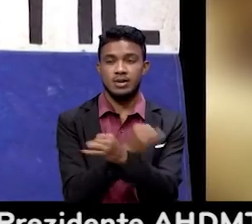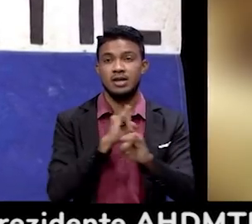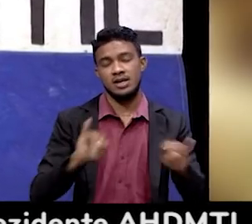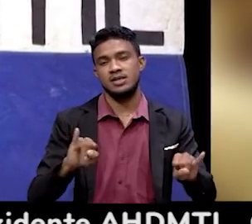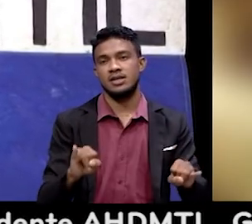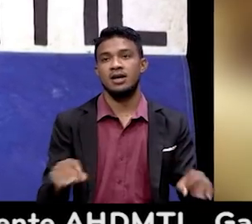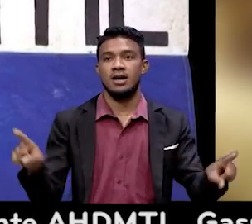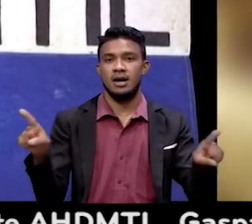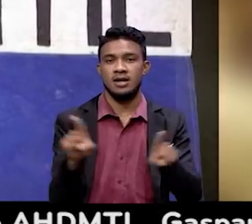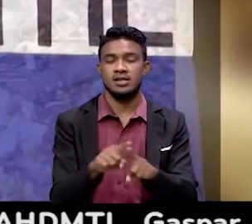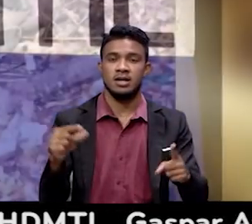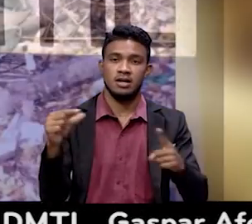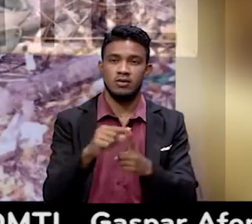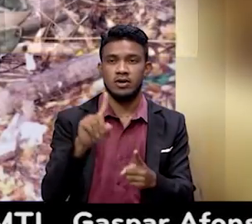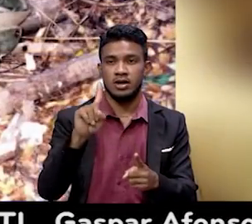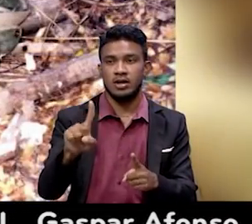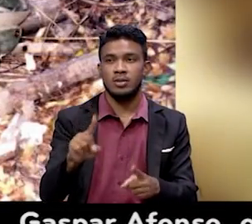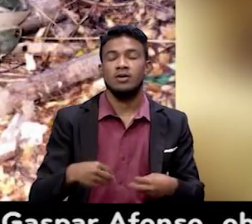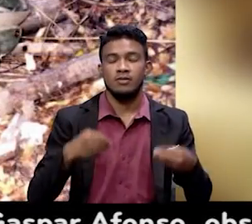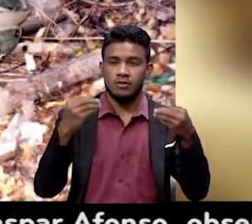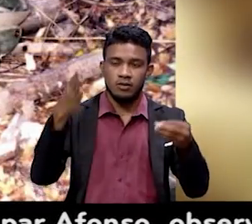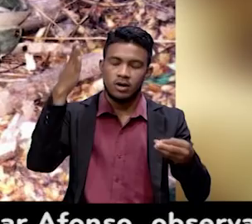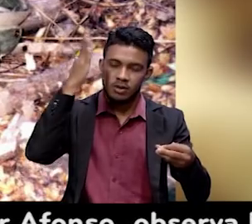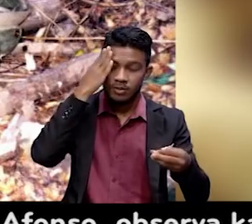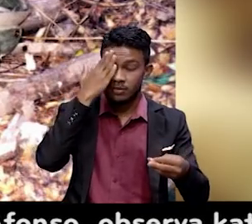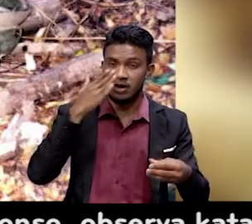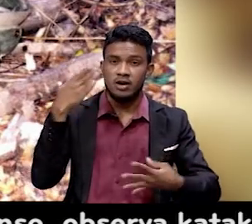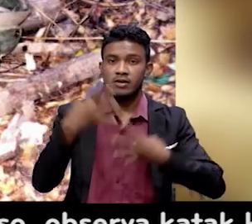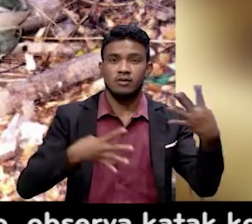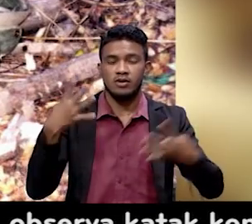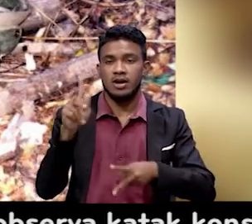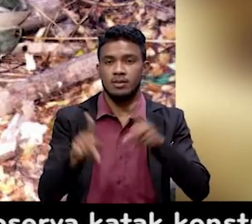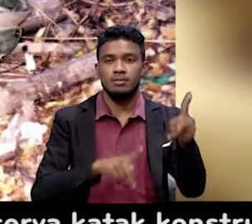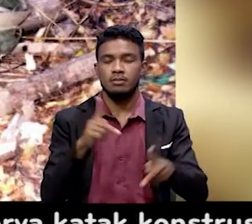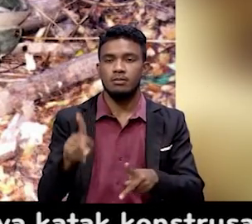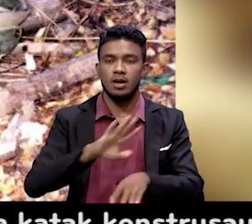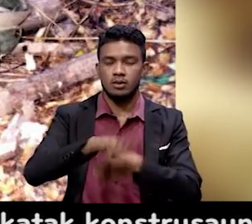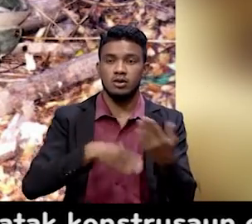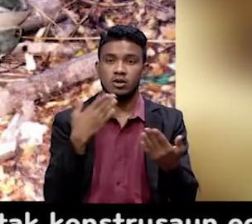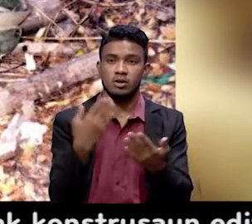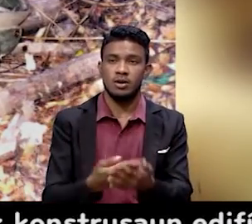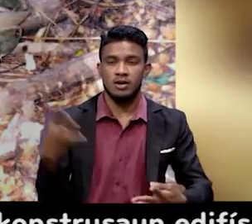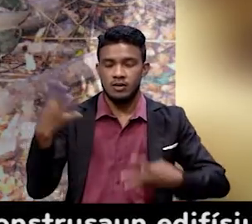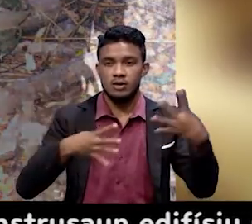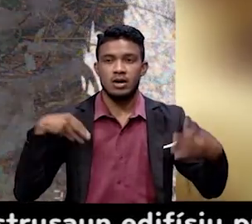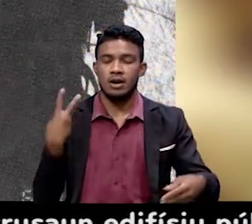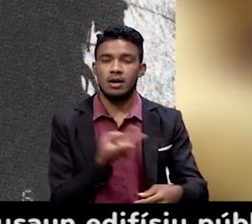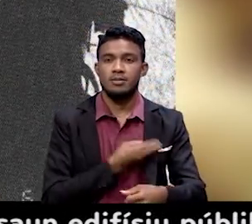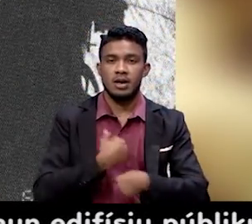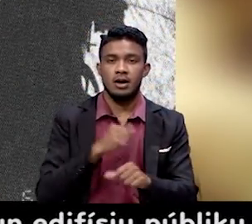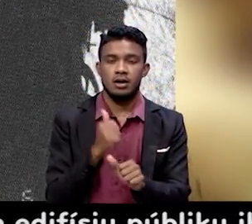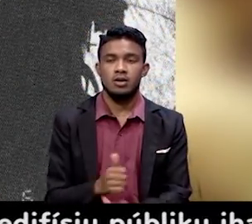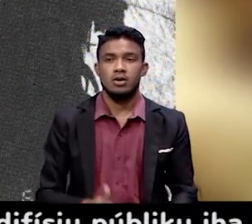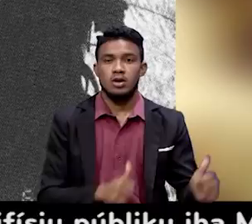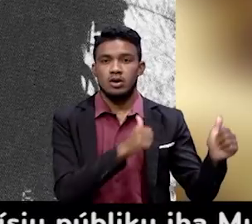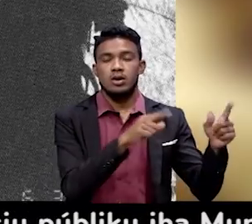Neha nesan lihat fuang ida nabe motiva funu, motiva emohotu ba funu, ya mi kumpul lihat fuang ida ne.